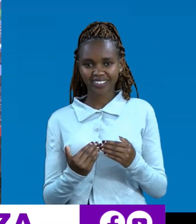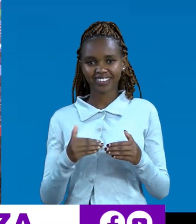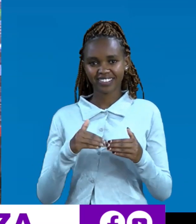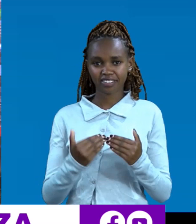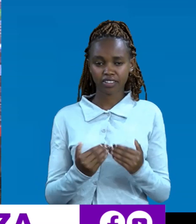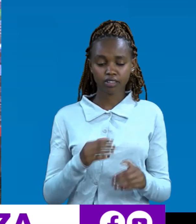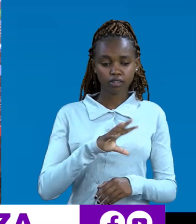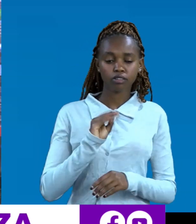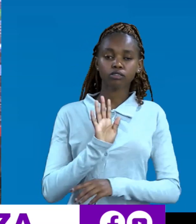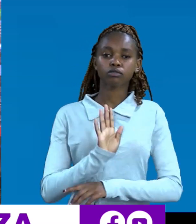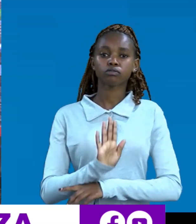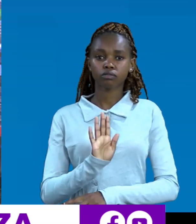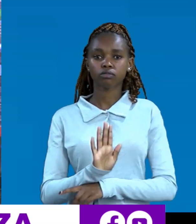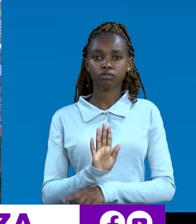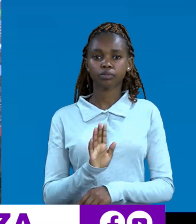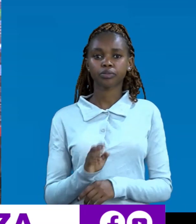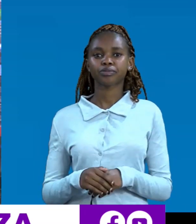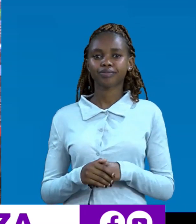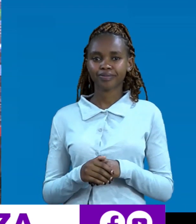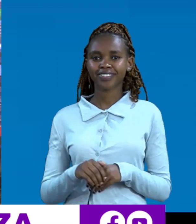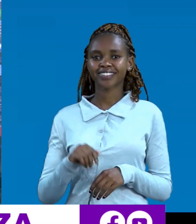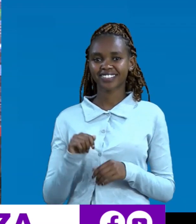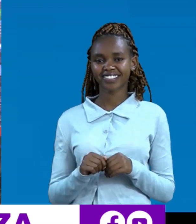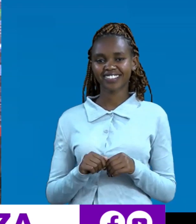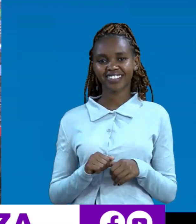mjitafutie. Mjitafutie, manze. Ndiyo yo.